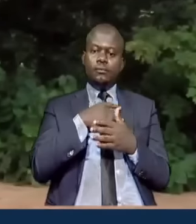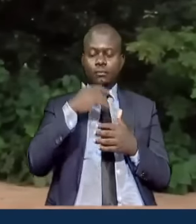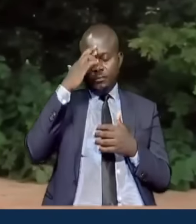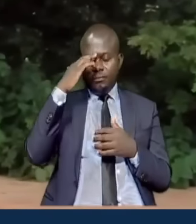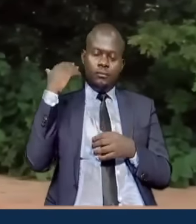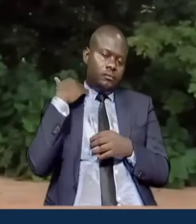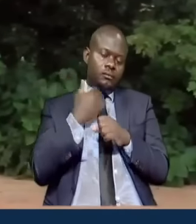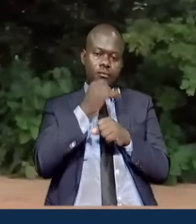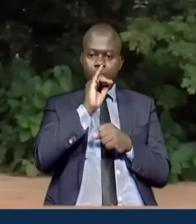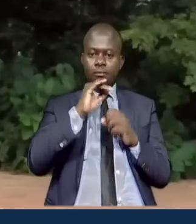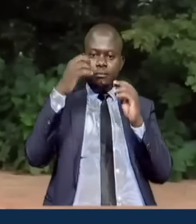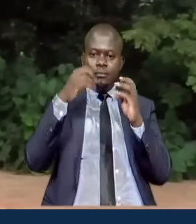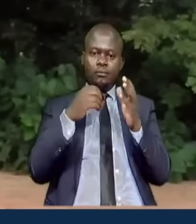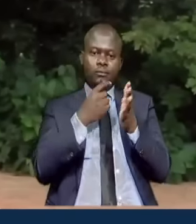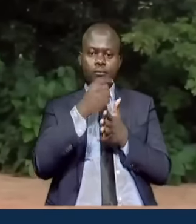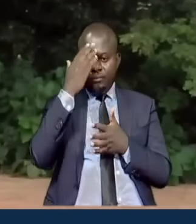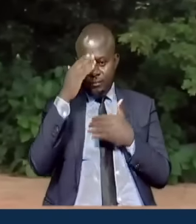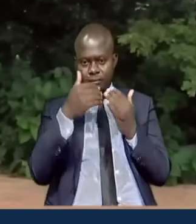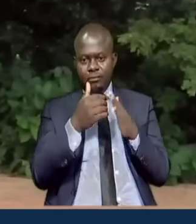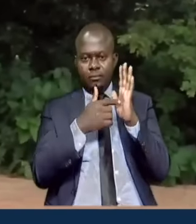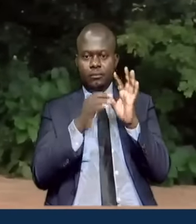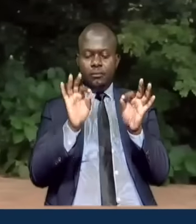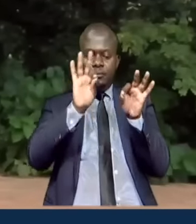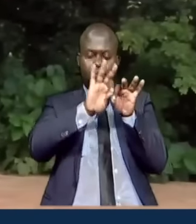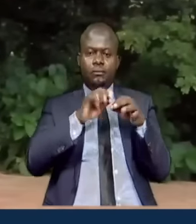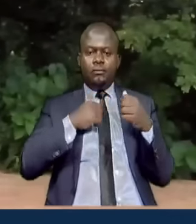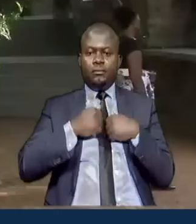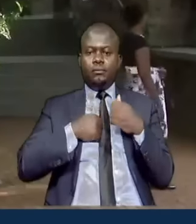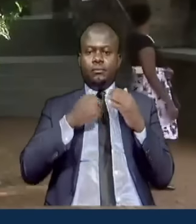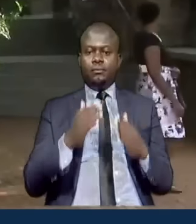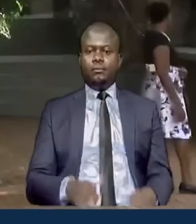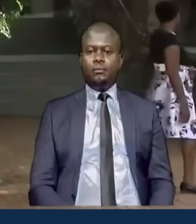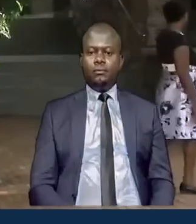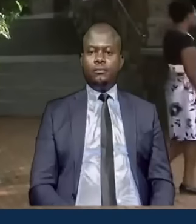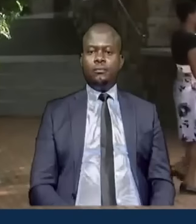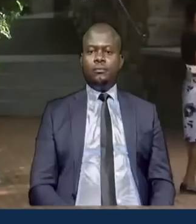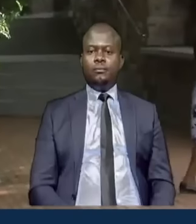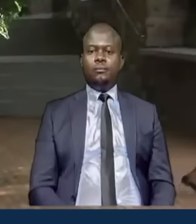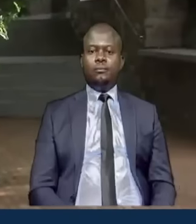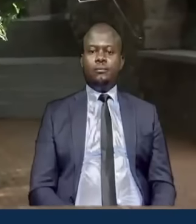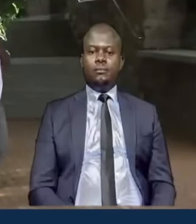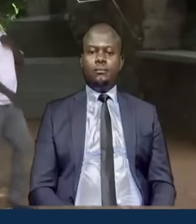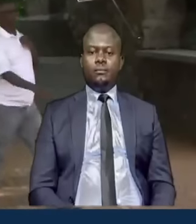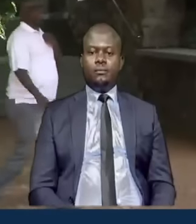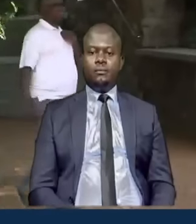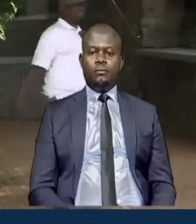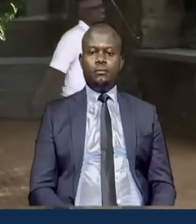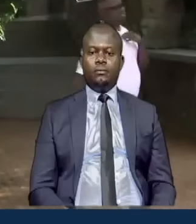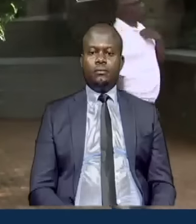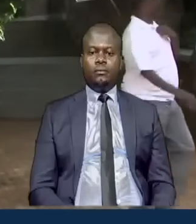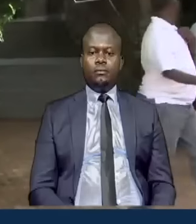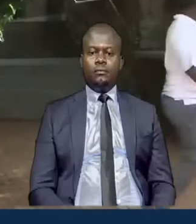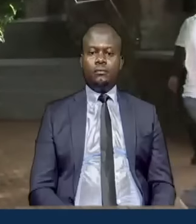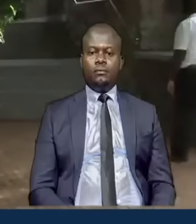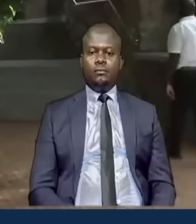yakorewe Abatutsi rwa Kigali bituma bamenya n'indangagaciro z'Abanyarwanda. What happened in 1994, the genocide against